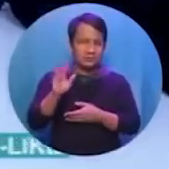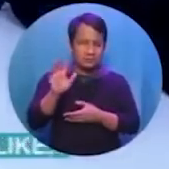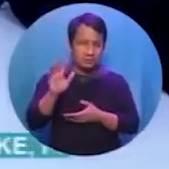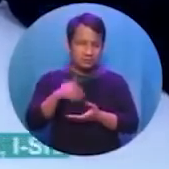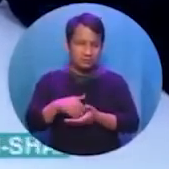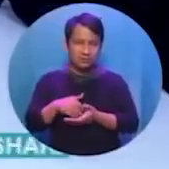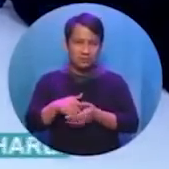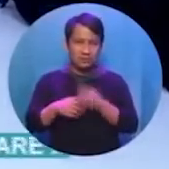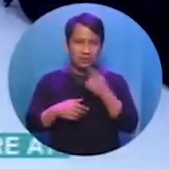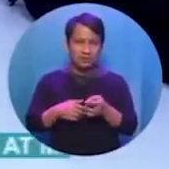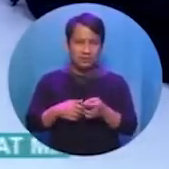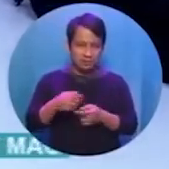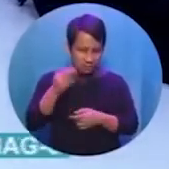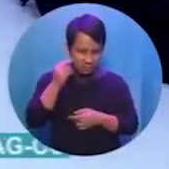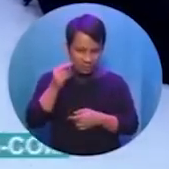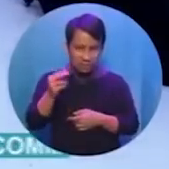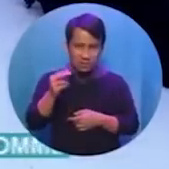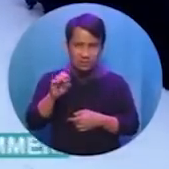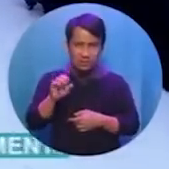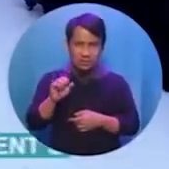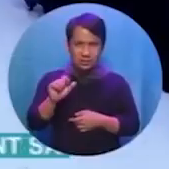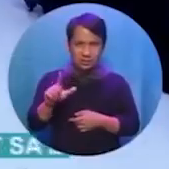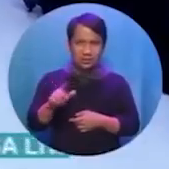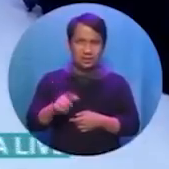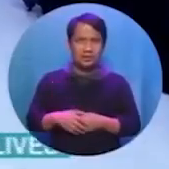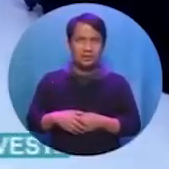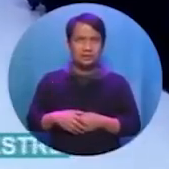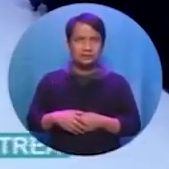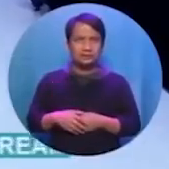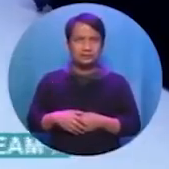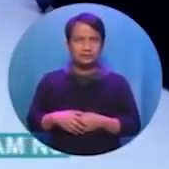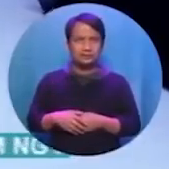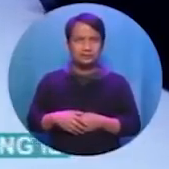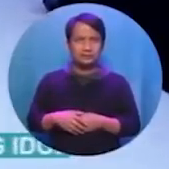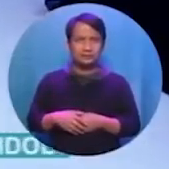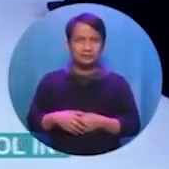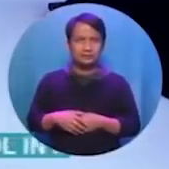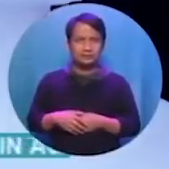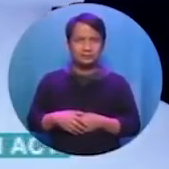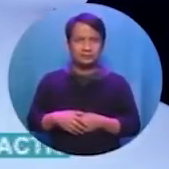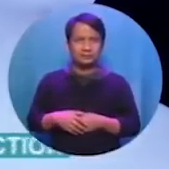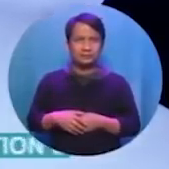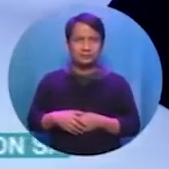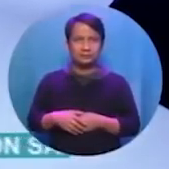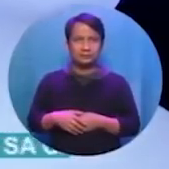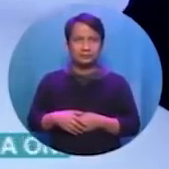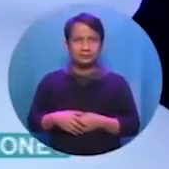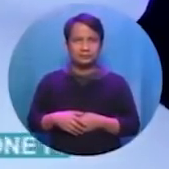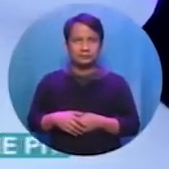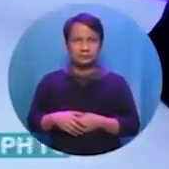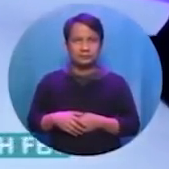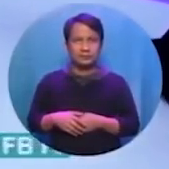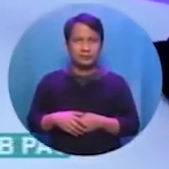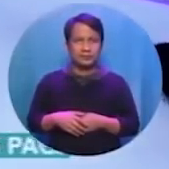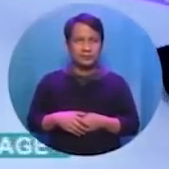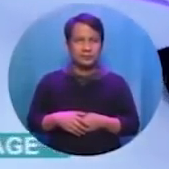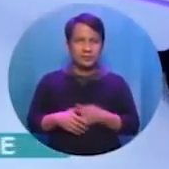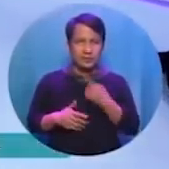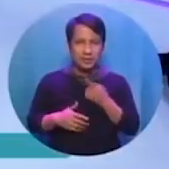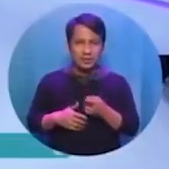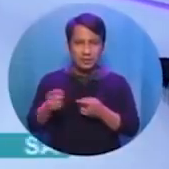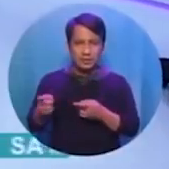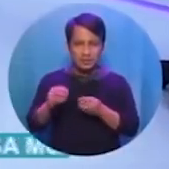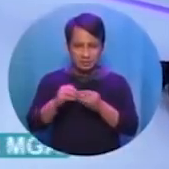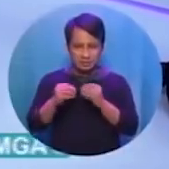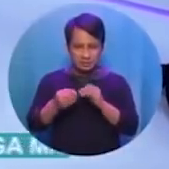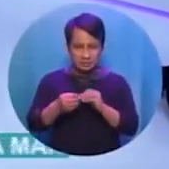sino yan? Si Nel. Nel. Opo. Sino ka nga? Ang pangalan niya? Nel. At yan ba yung number niya?